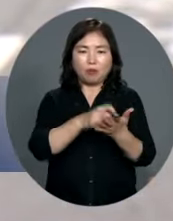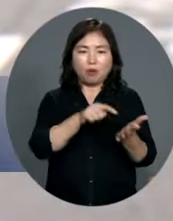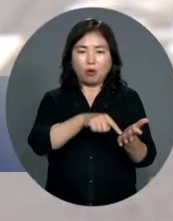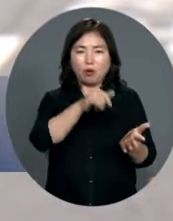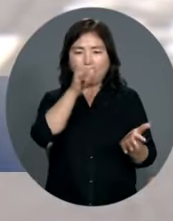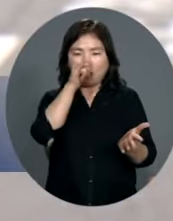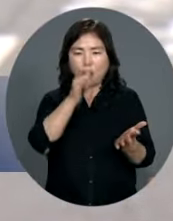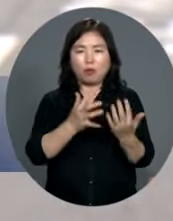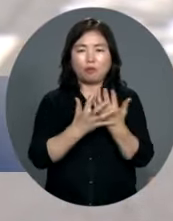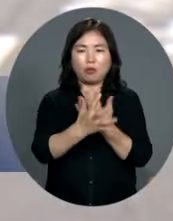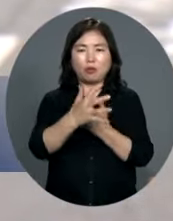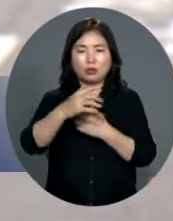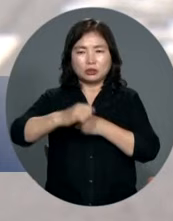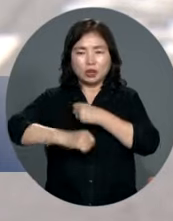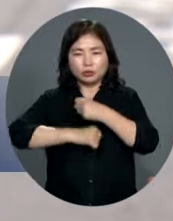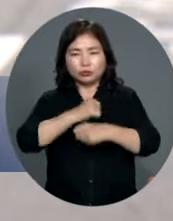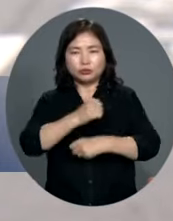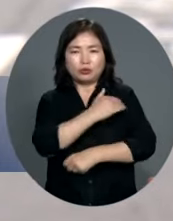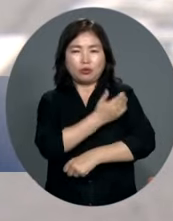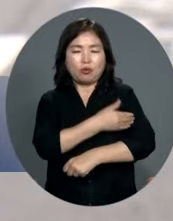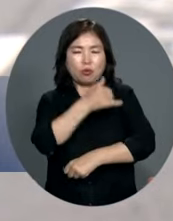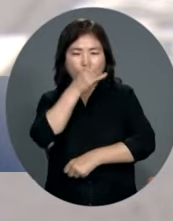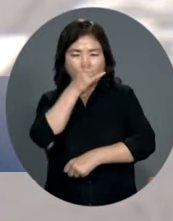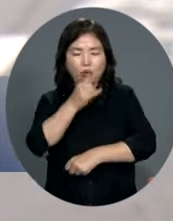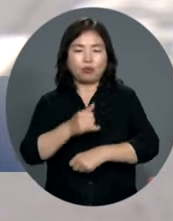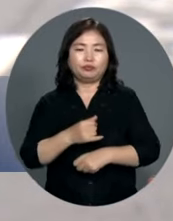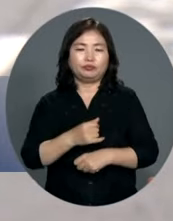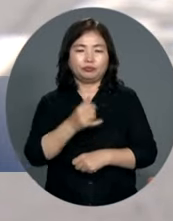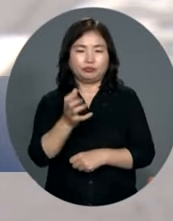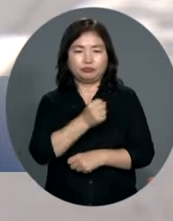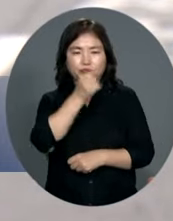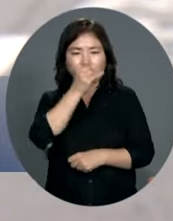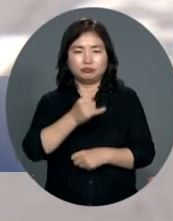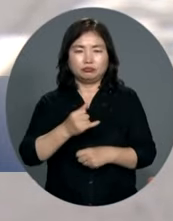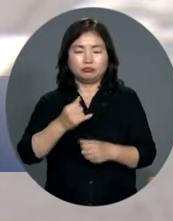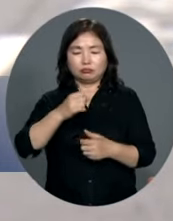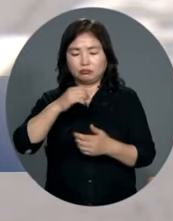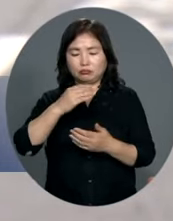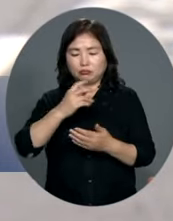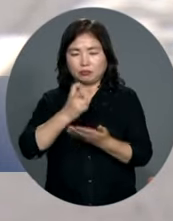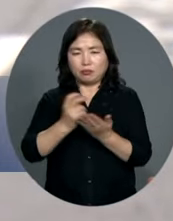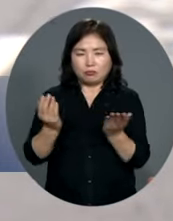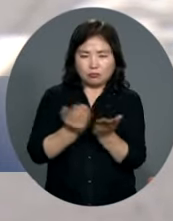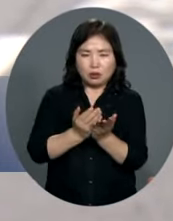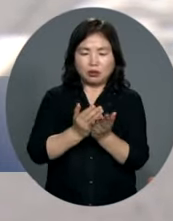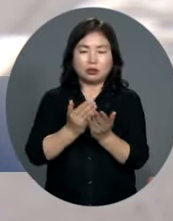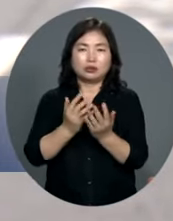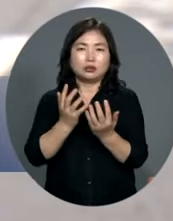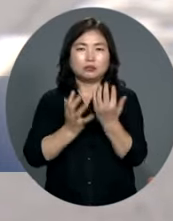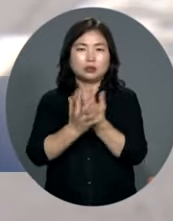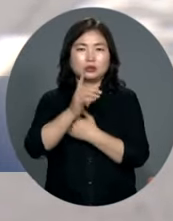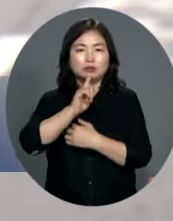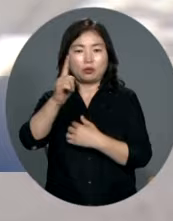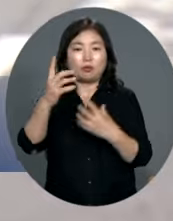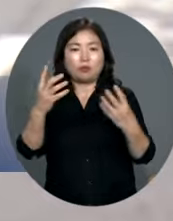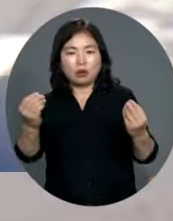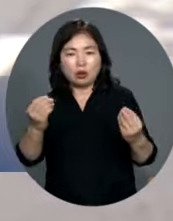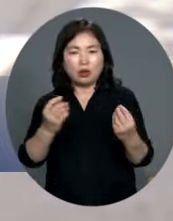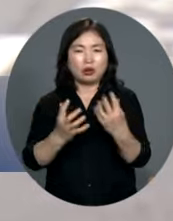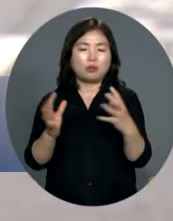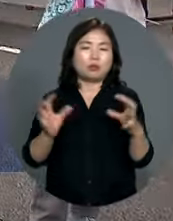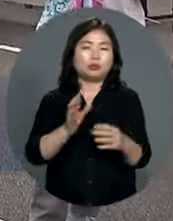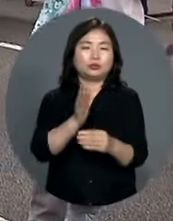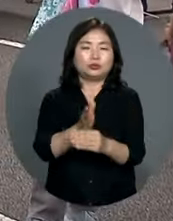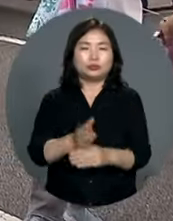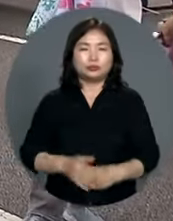있는 집회 시위의 자유를 실현하는 것이고 정당하게 집회 신고를 마치고 집회를 하고 있는